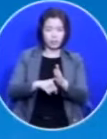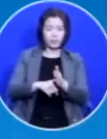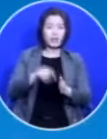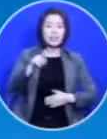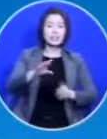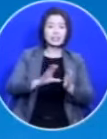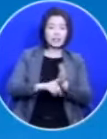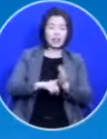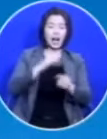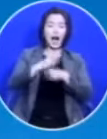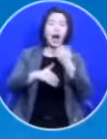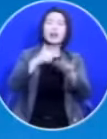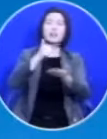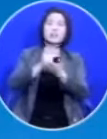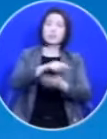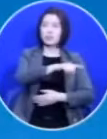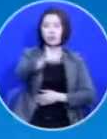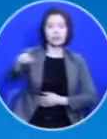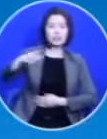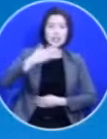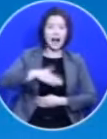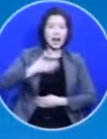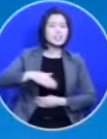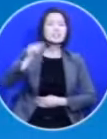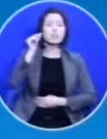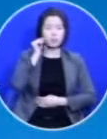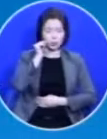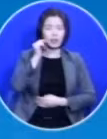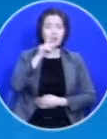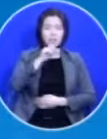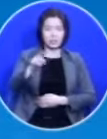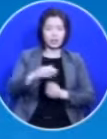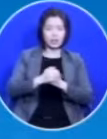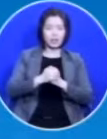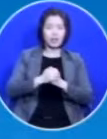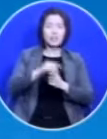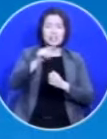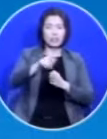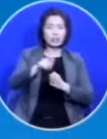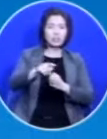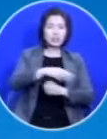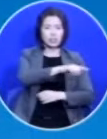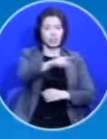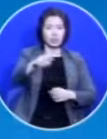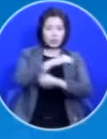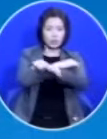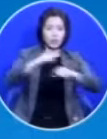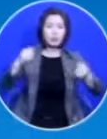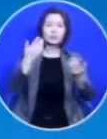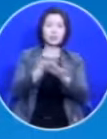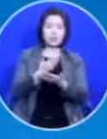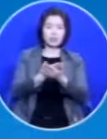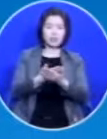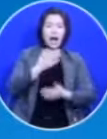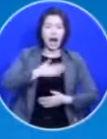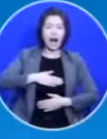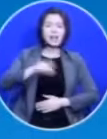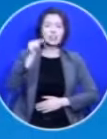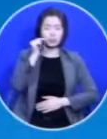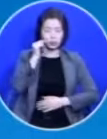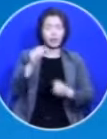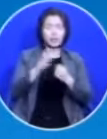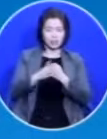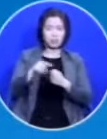그때 하나님 저들이 알지 못하는 저들을 용서해 주시옵소서 알지 못해서 저렇게